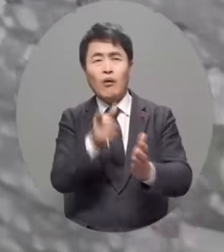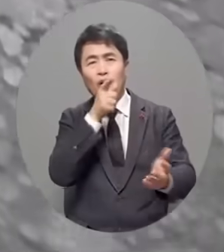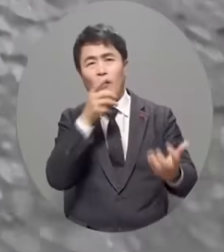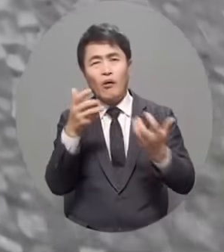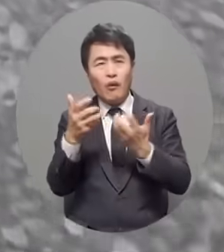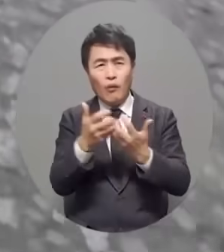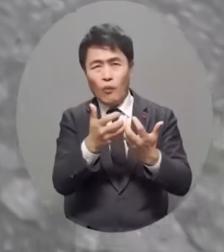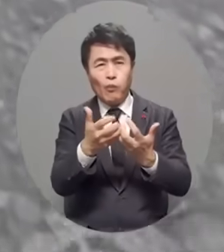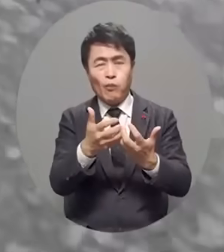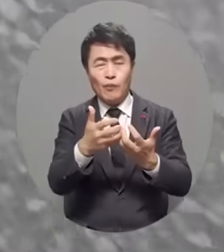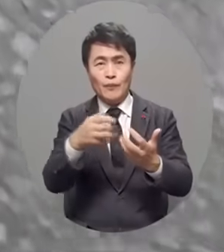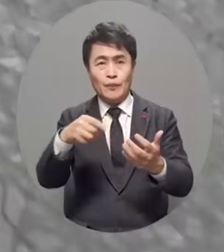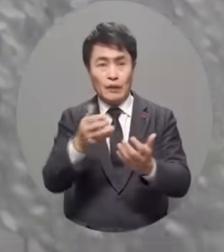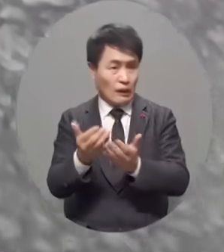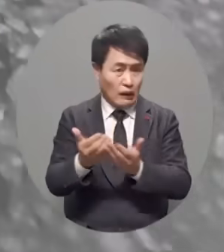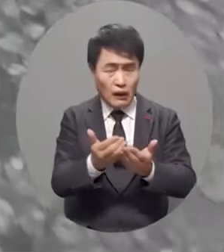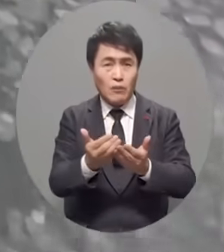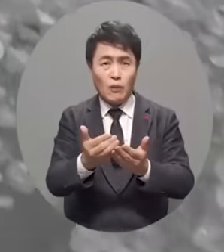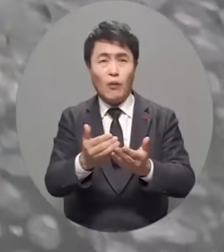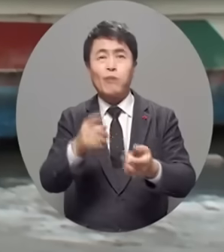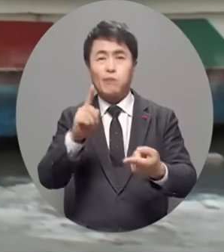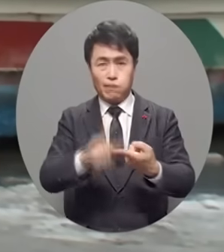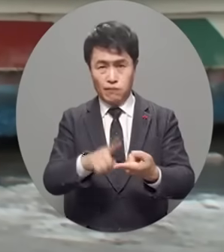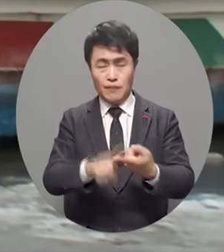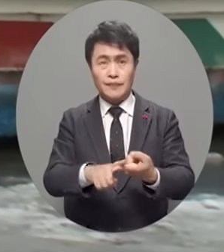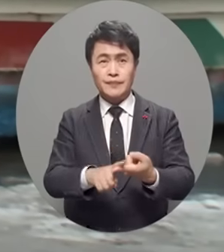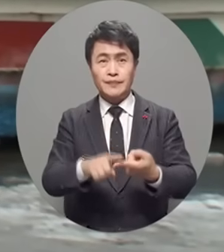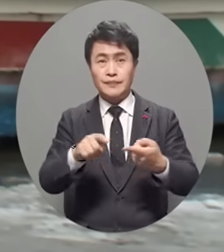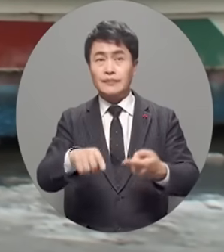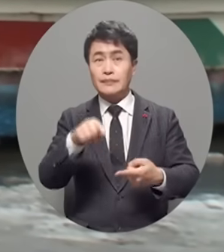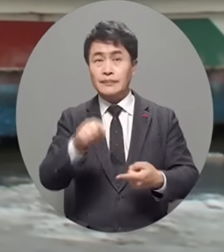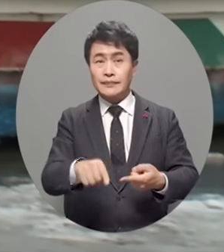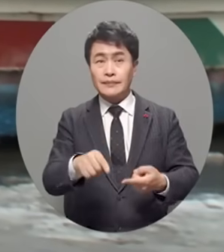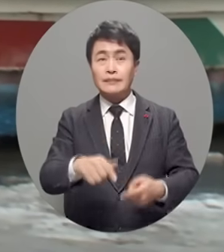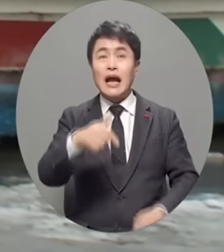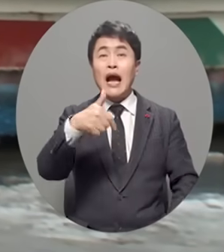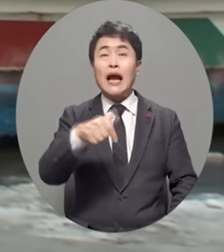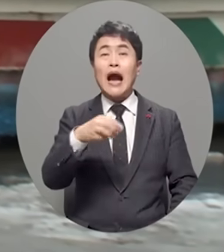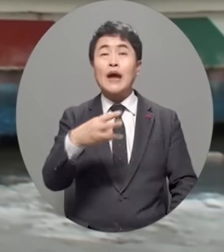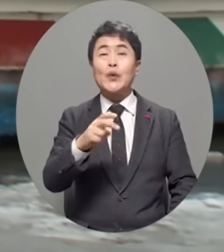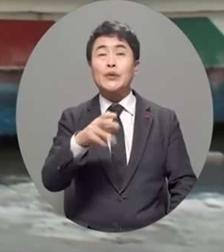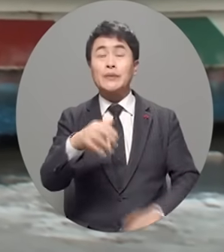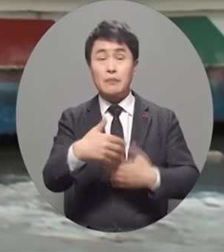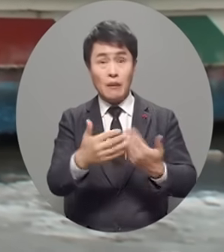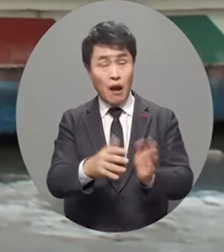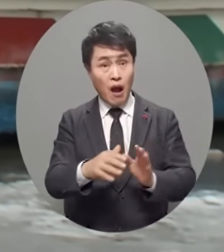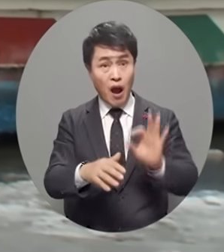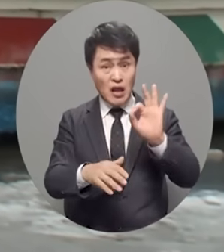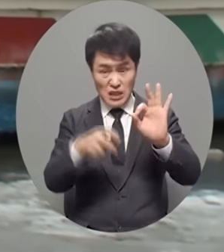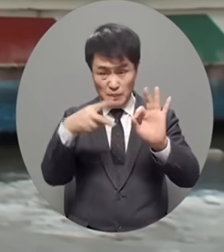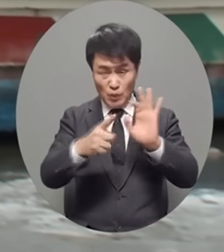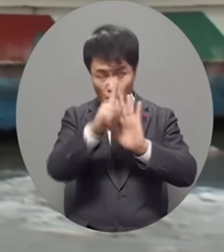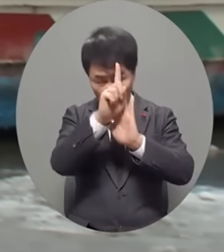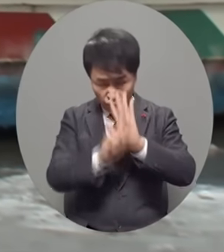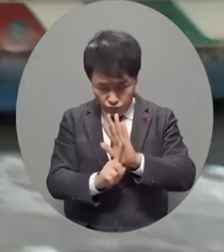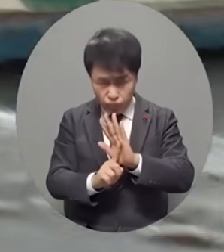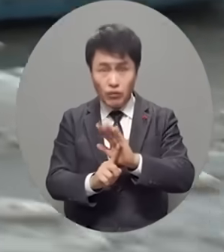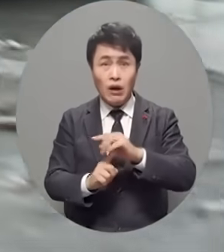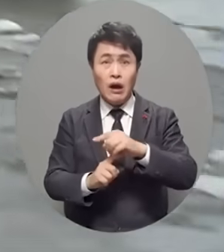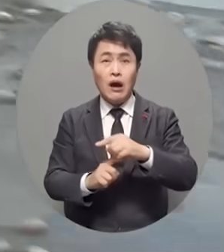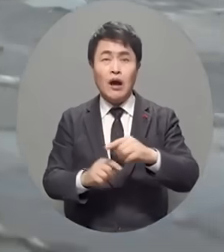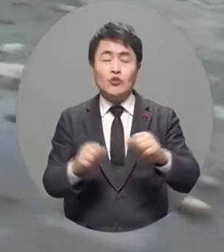조각에 갇혀 오도가도 못하고 있습니다. 이곳 가로림만은 수일째 영하 10도 이하의 강한 추위가 이어지면서